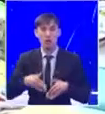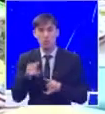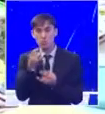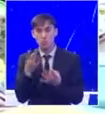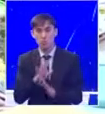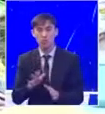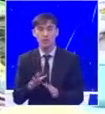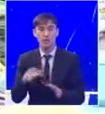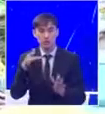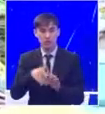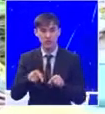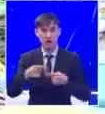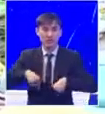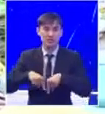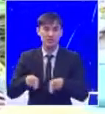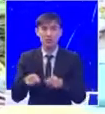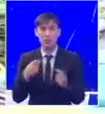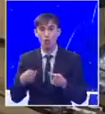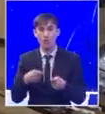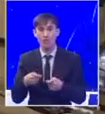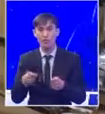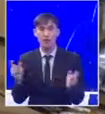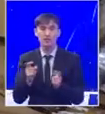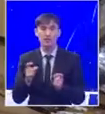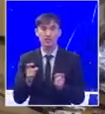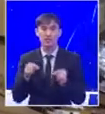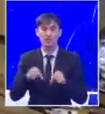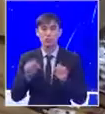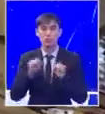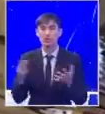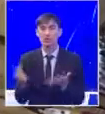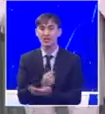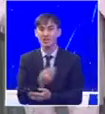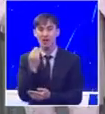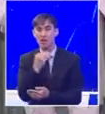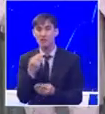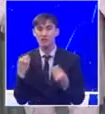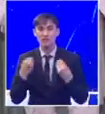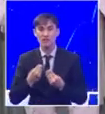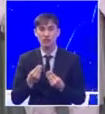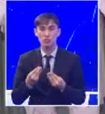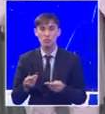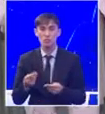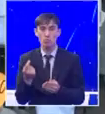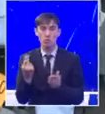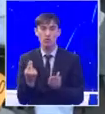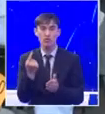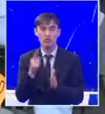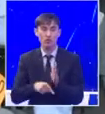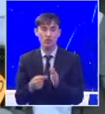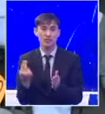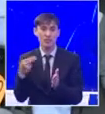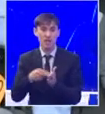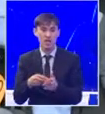это было учтено при организации торговли владельцами магазина. Здесь можно найти качественные вещи по приемлемой цене. День